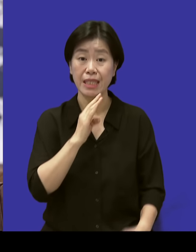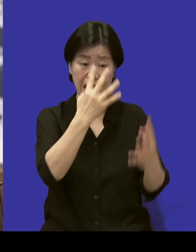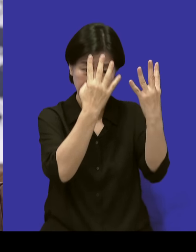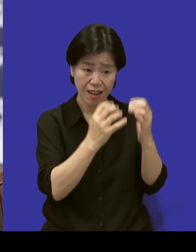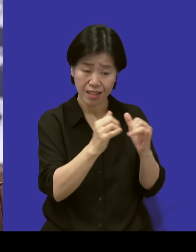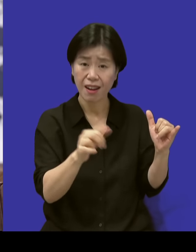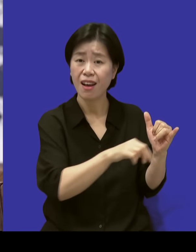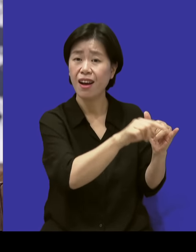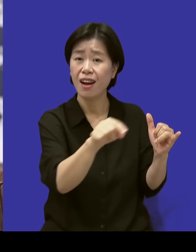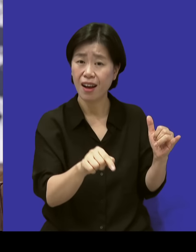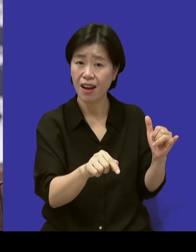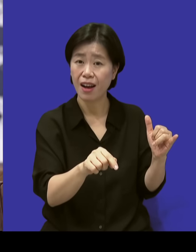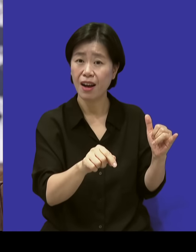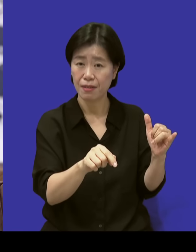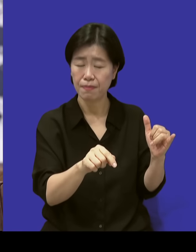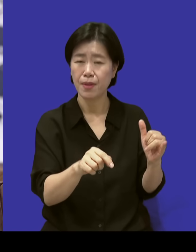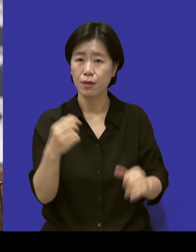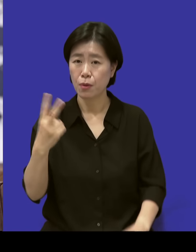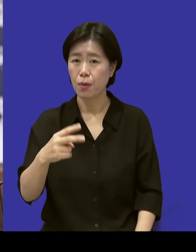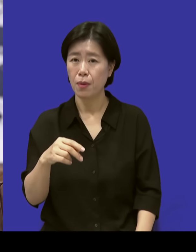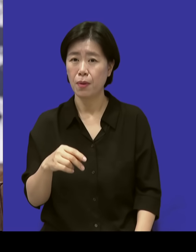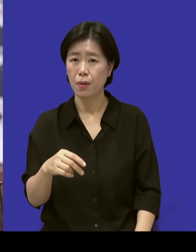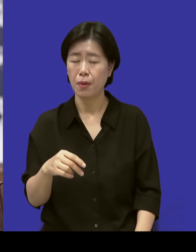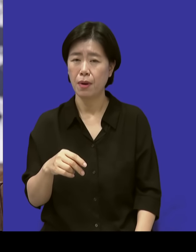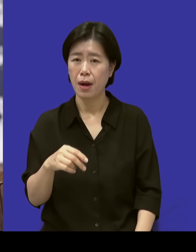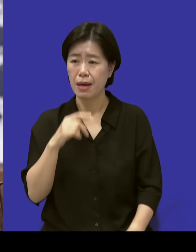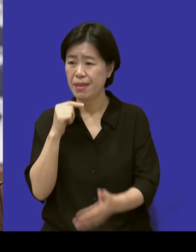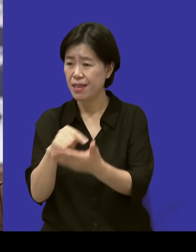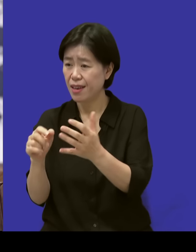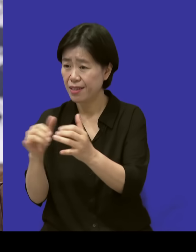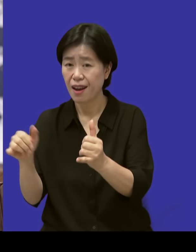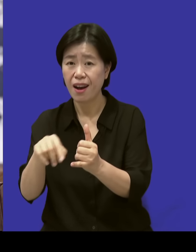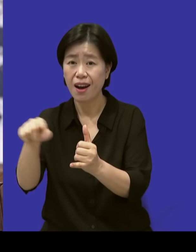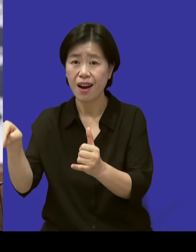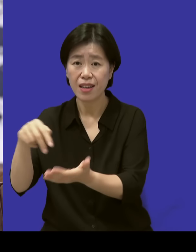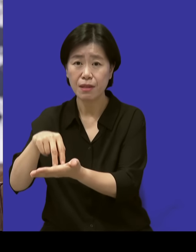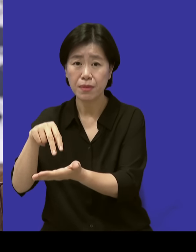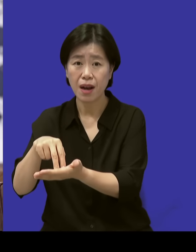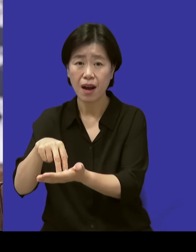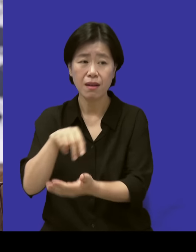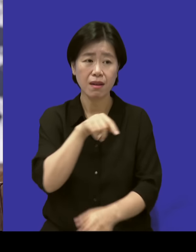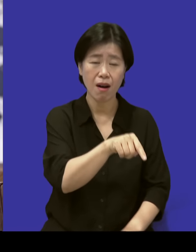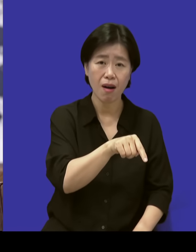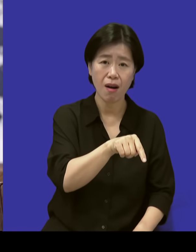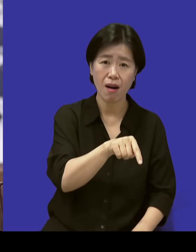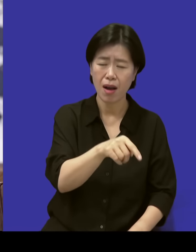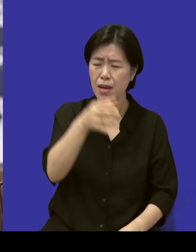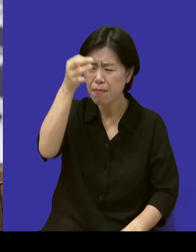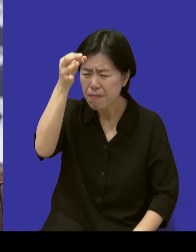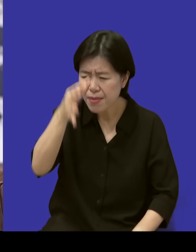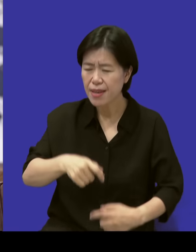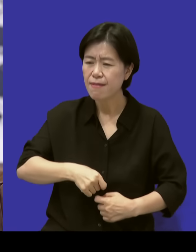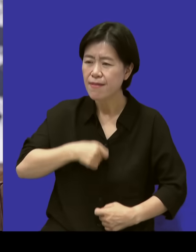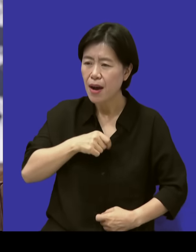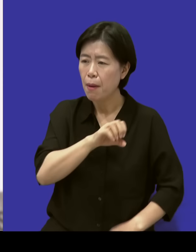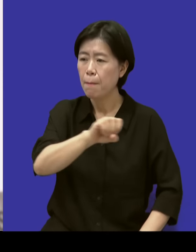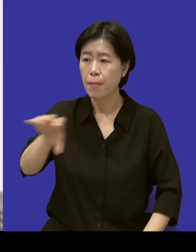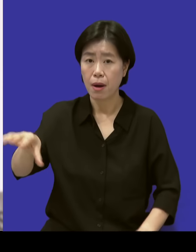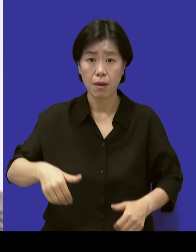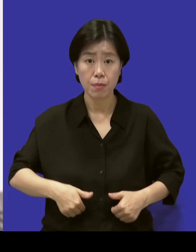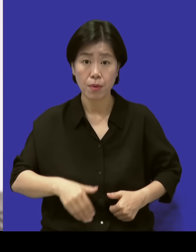그분들의 피해자와 가족들이 제일 바라는 게 또 진심 어린 사과일 텐데 그걸 변화시키지 않고 하는 사과는 사과가